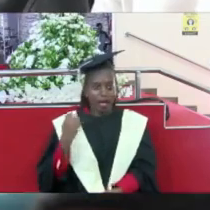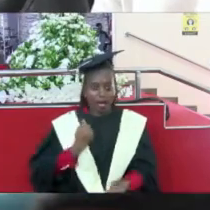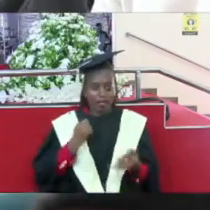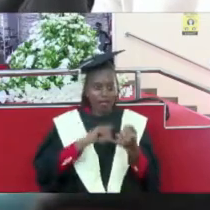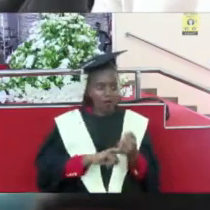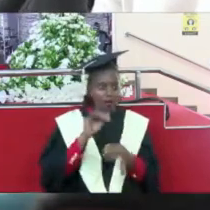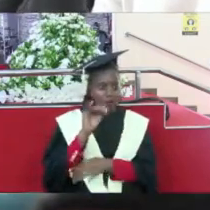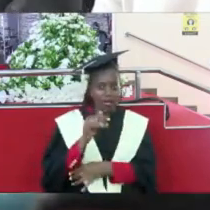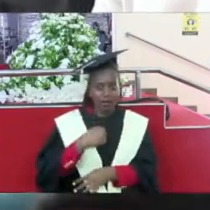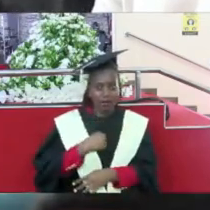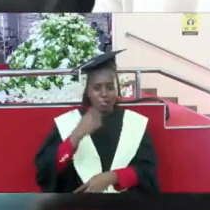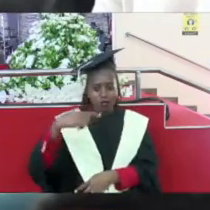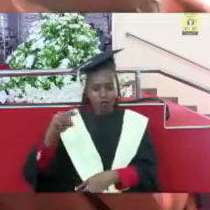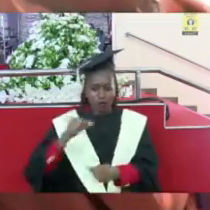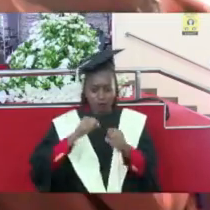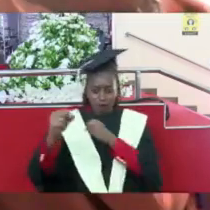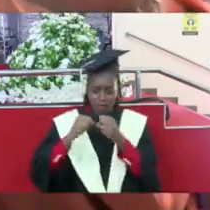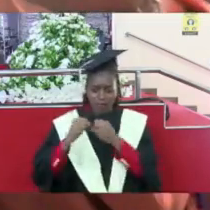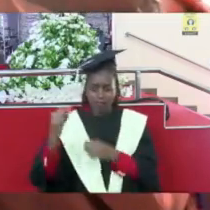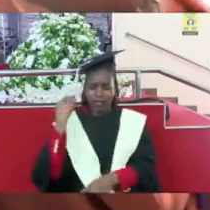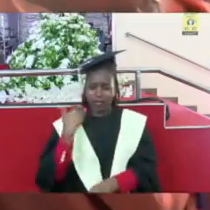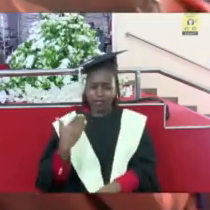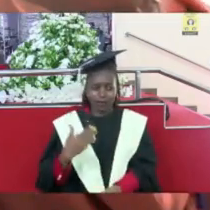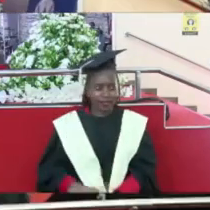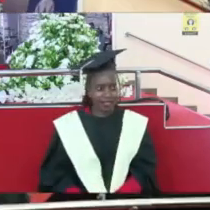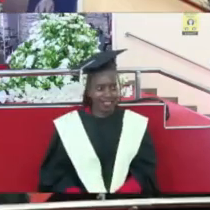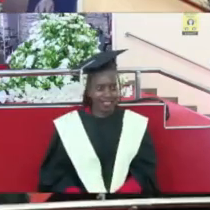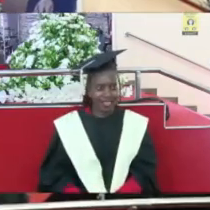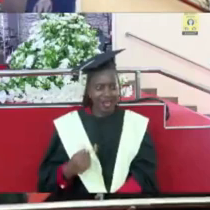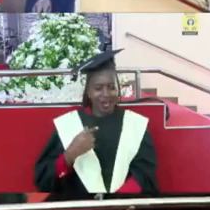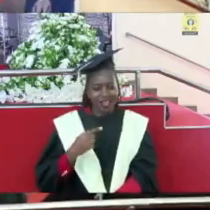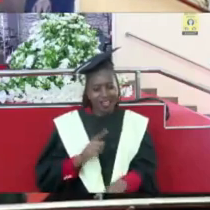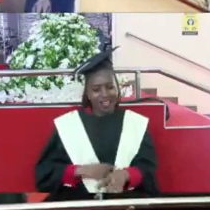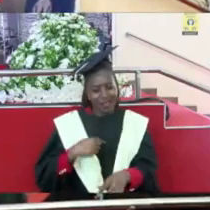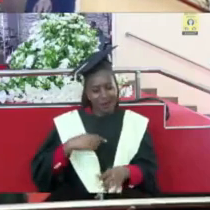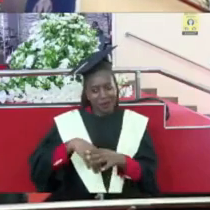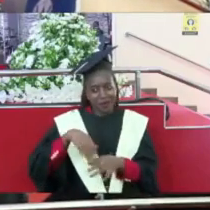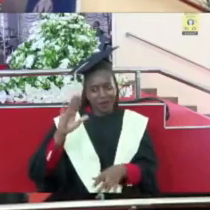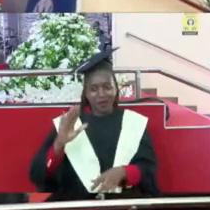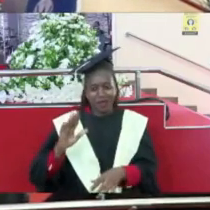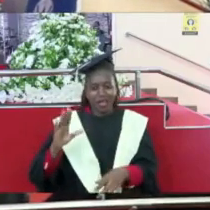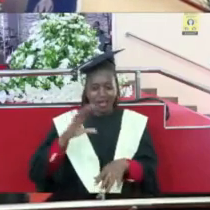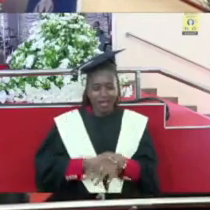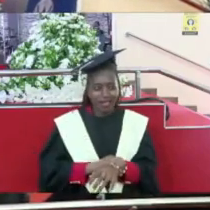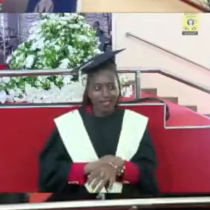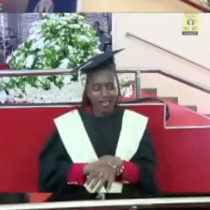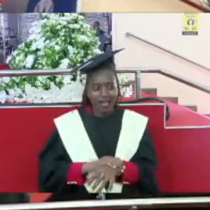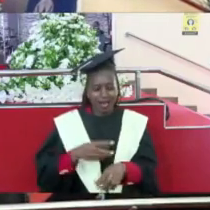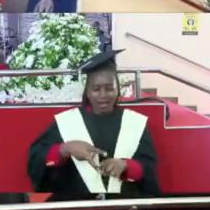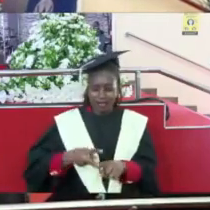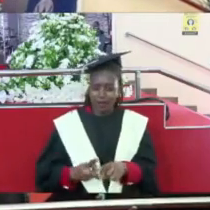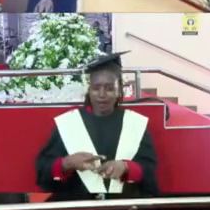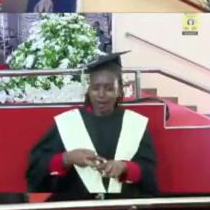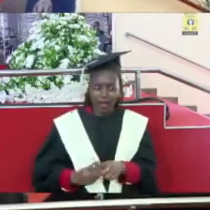say go and fight them. Nikatafuta kitu ya kutoka nikakuta ni spanner tu ilikuwa ya 20. Unajua hii spanner 20? I looked and I got spanner. Ndio